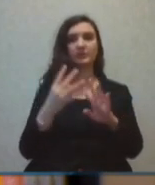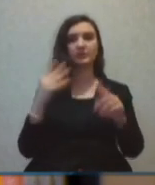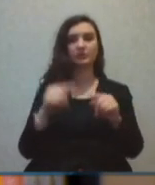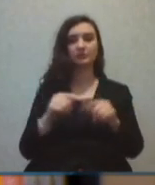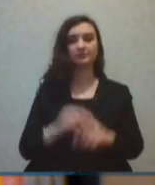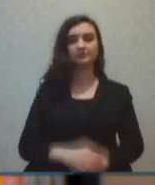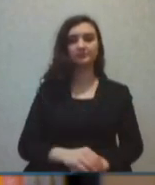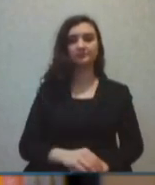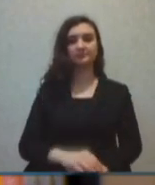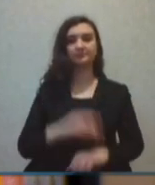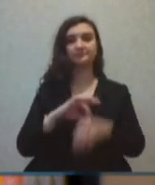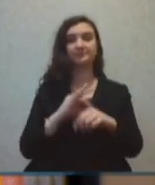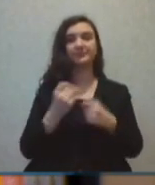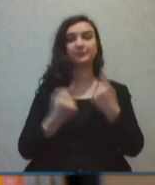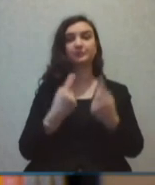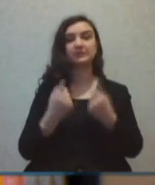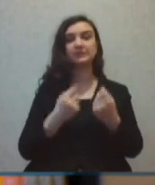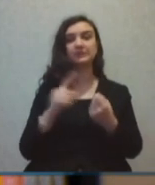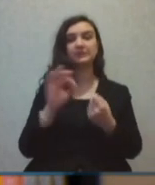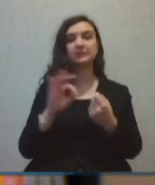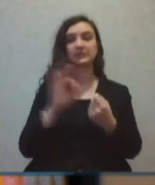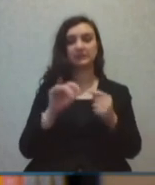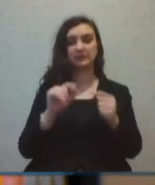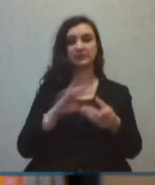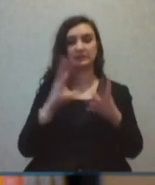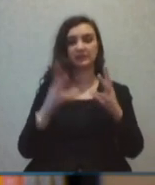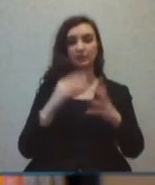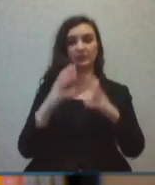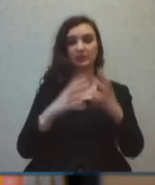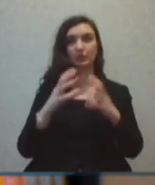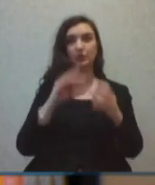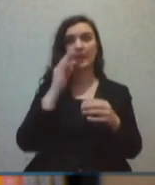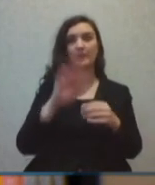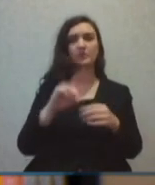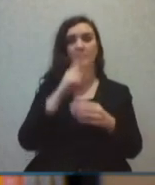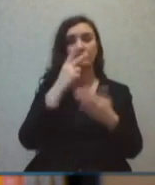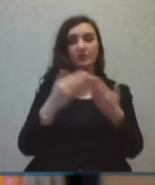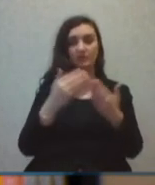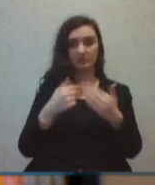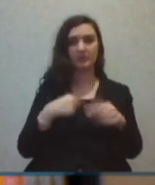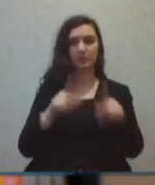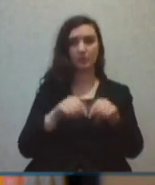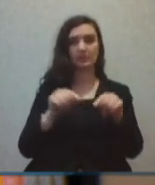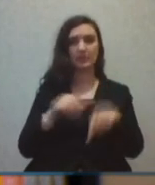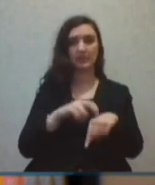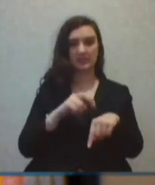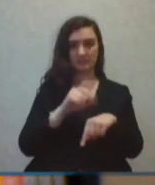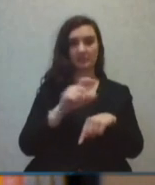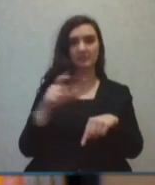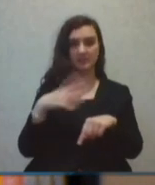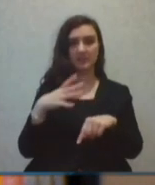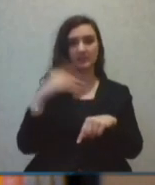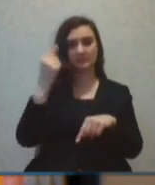ყოვლისა, სიმპტომატიკა, რომელზედაც მიუთითებს საერთაშორისო გამოცდილებაც და მათ შორის ჩვენი ექიმების, ჩვენი